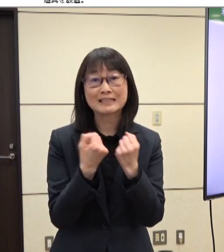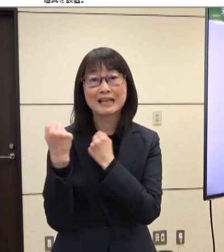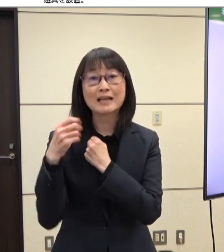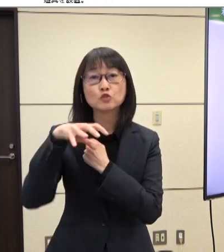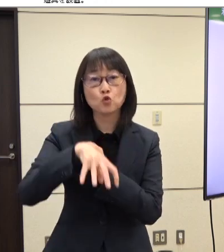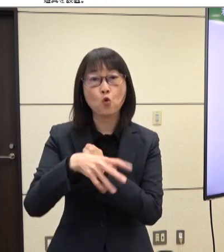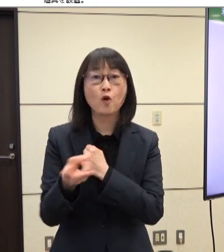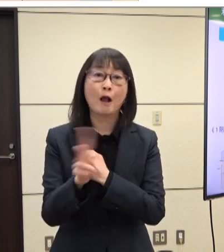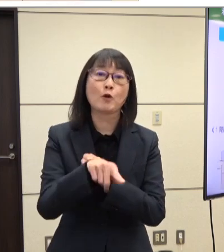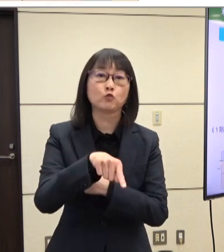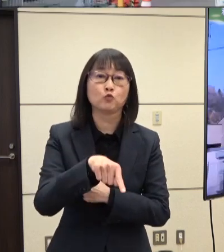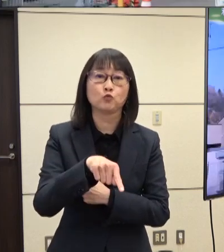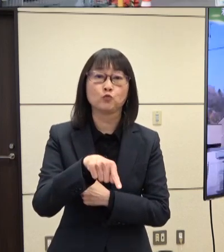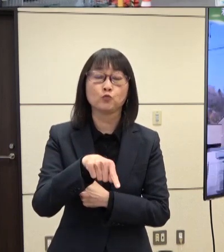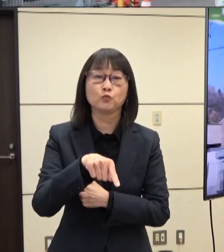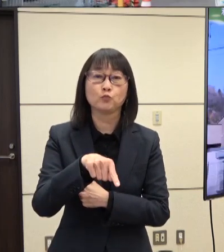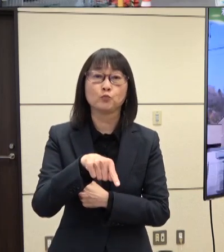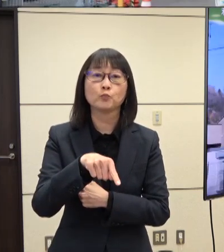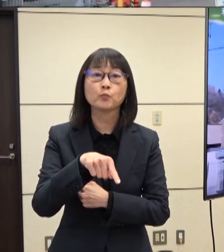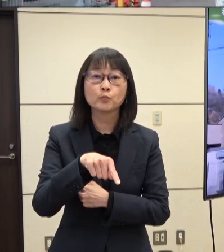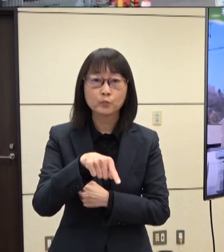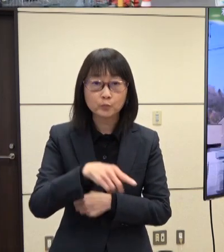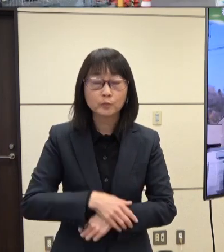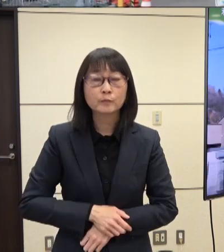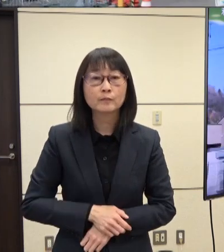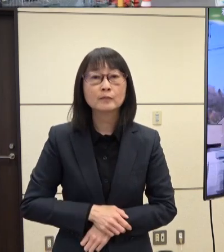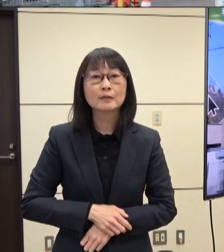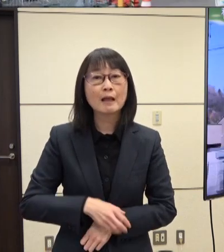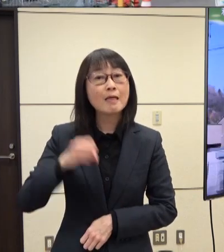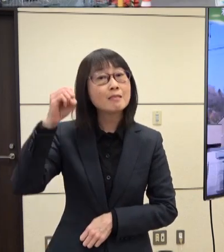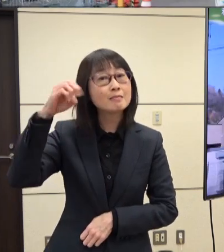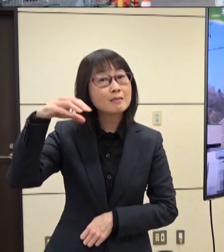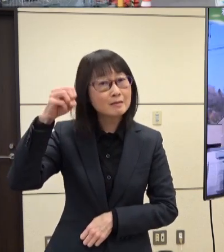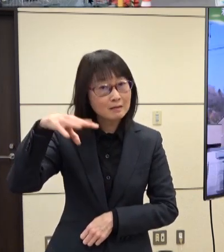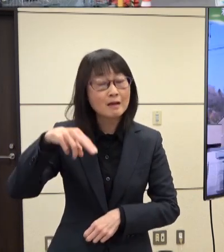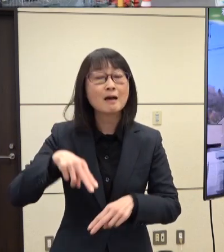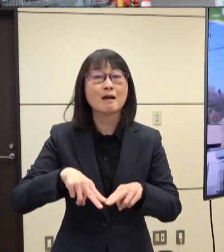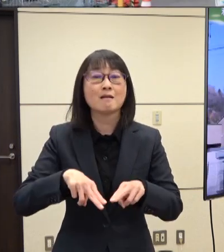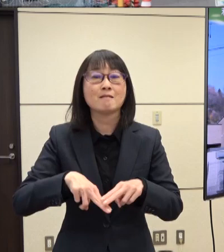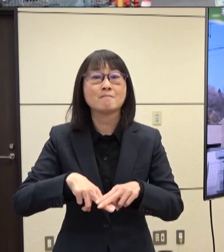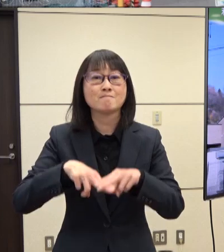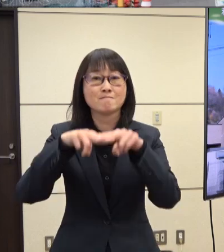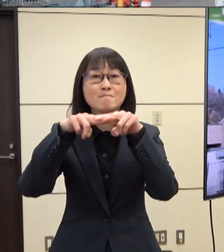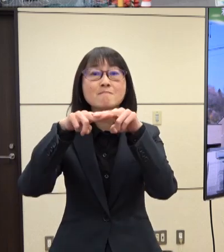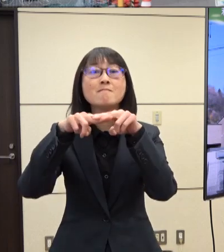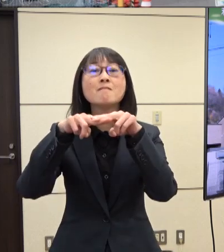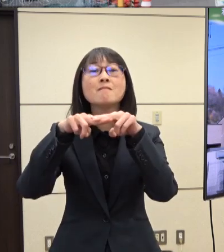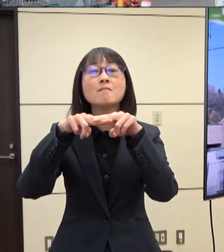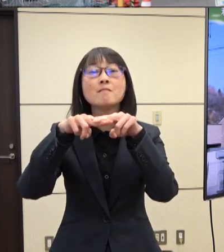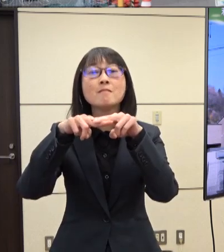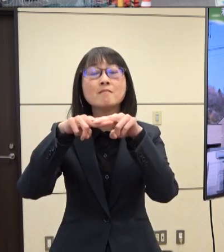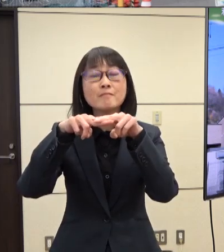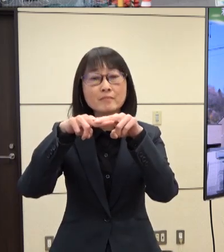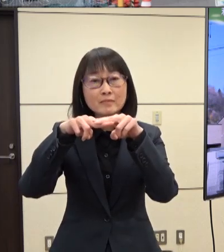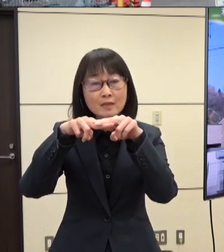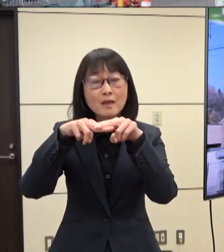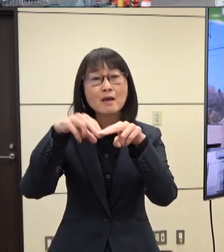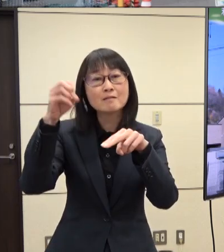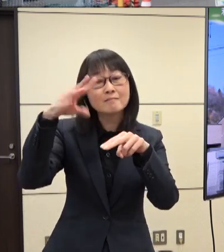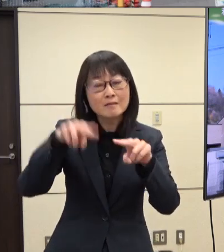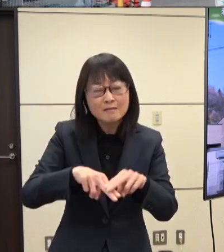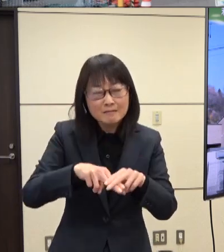の発電機に加えまして、まあ、最初にありました太陽光発電を作って、そして蓄電池を整備を